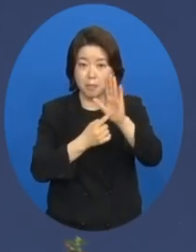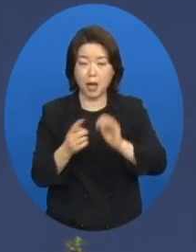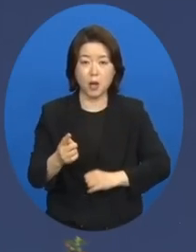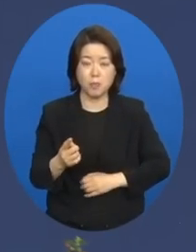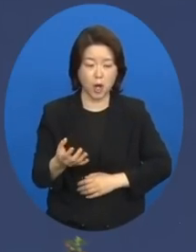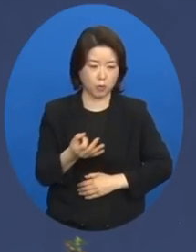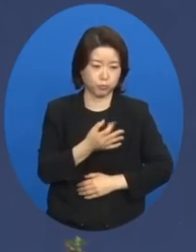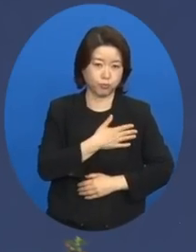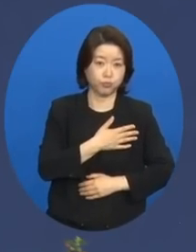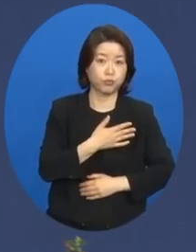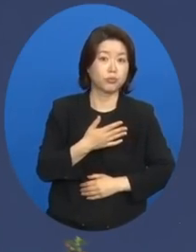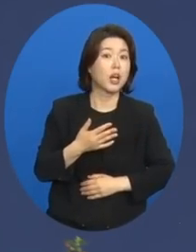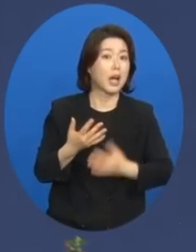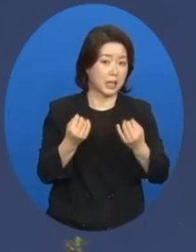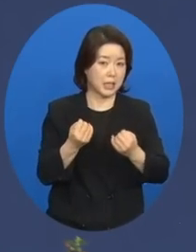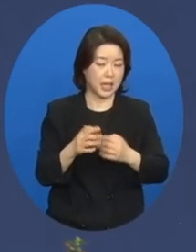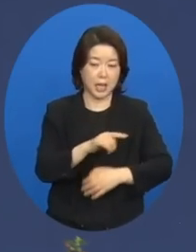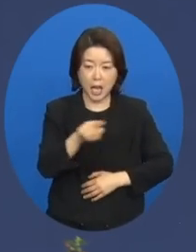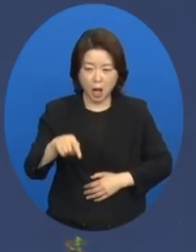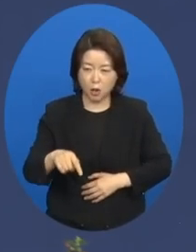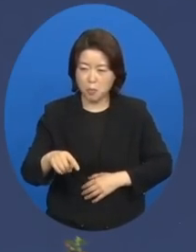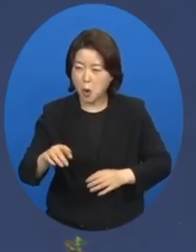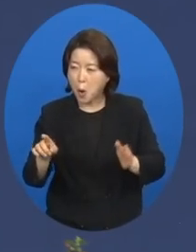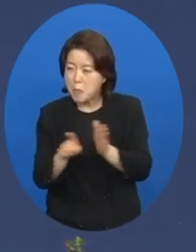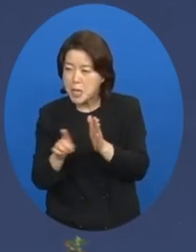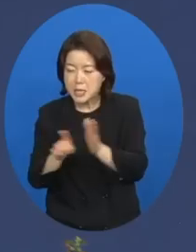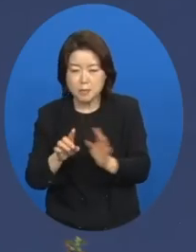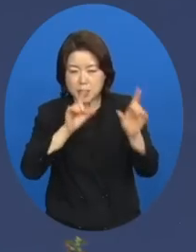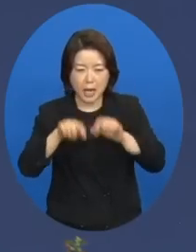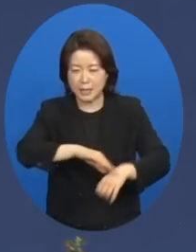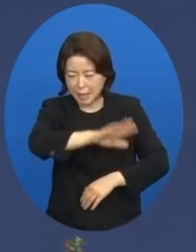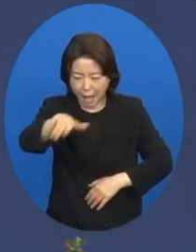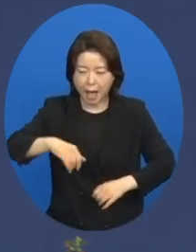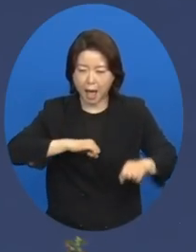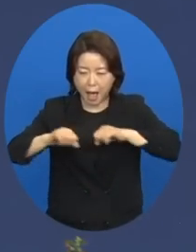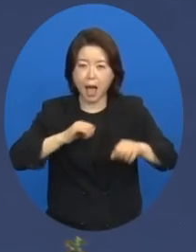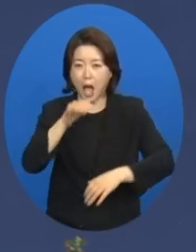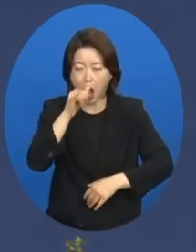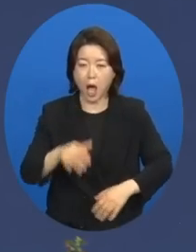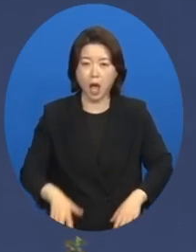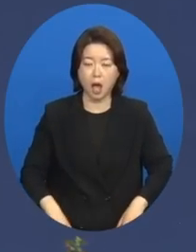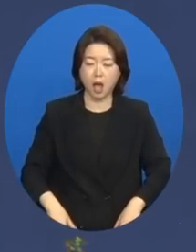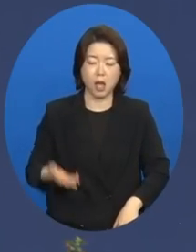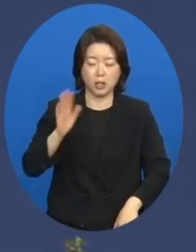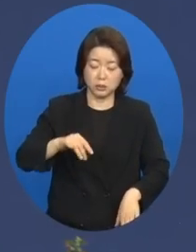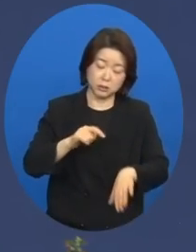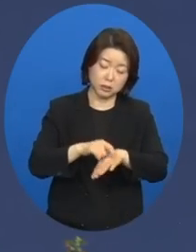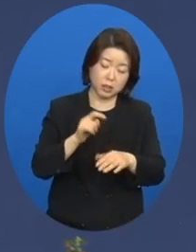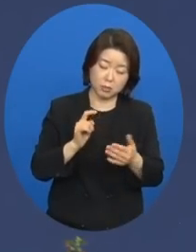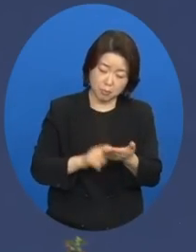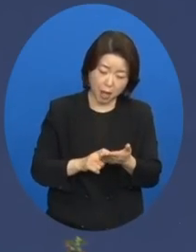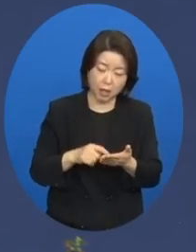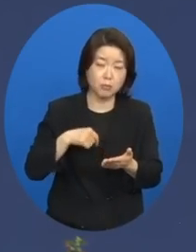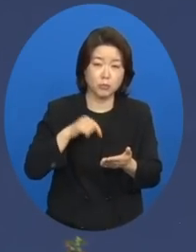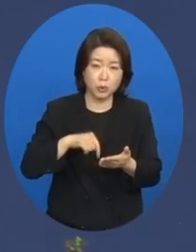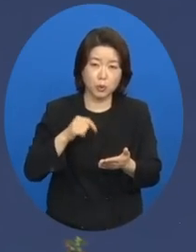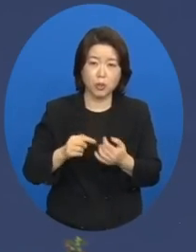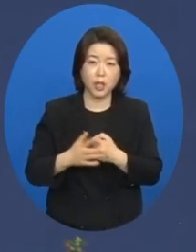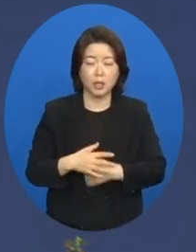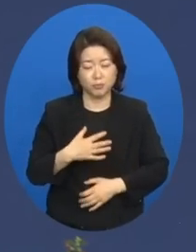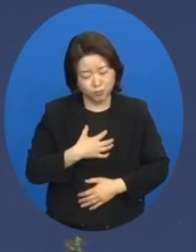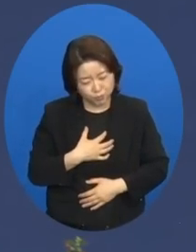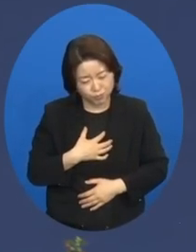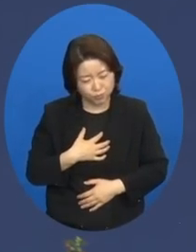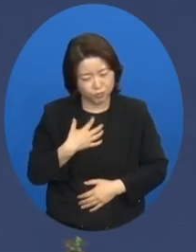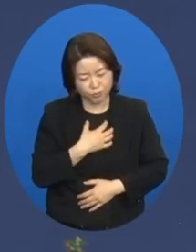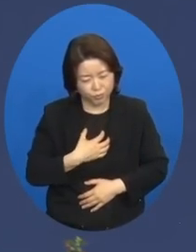다 갖춘 사람들이었어요. 해볼 거 다 해봤는데 이 심령이 컬컬하고 영혼의